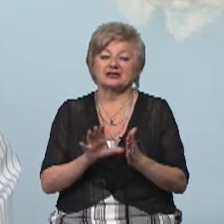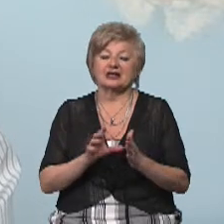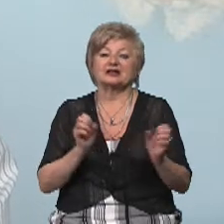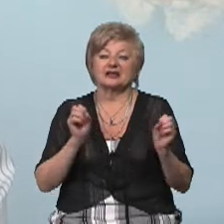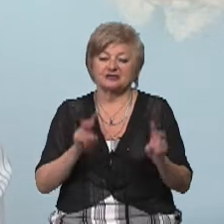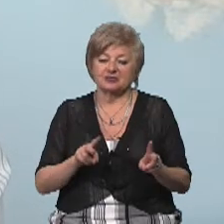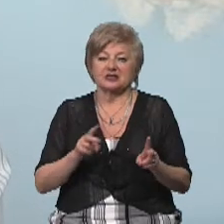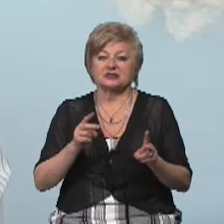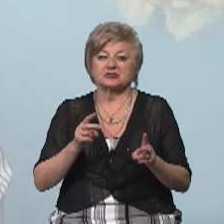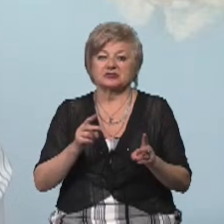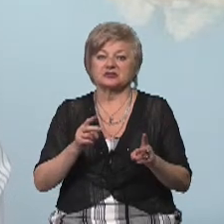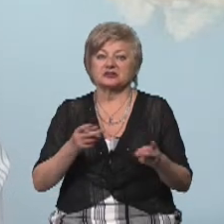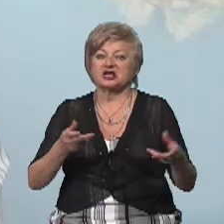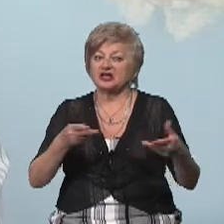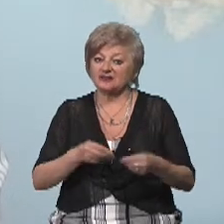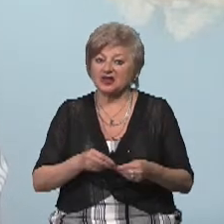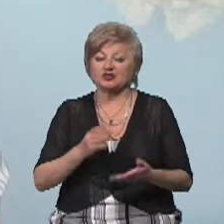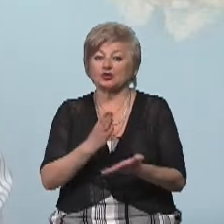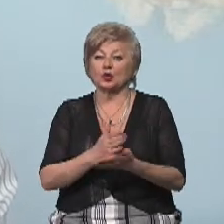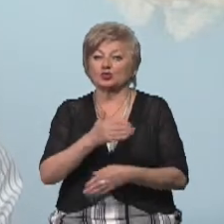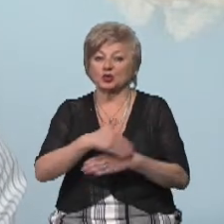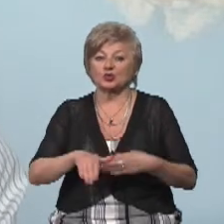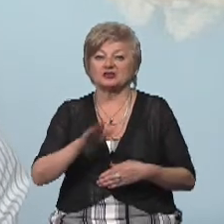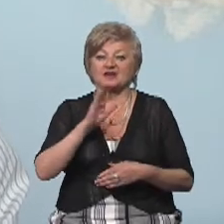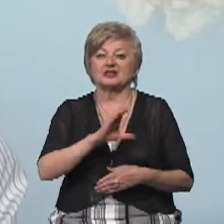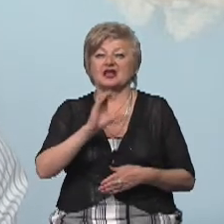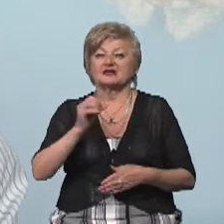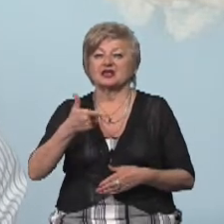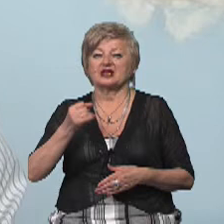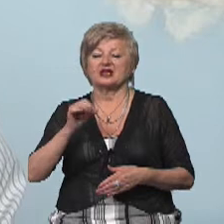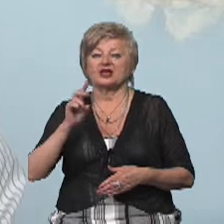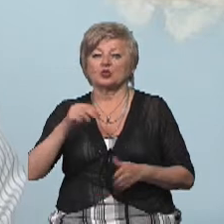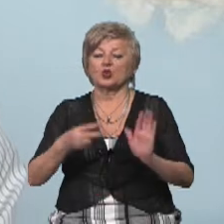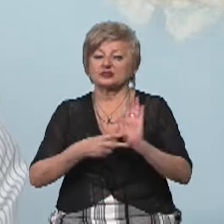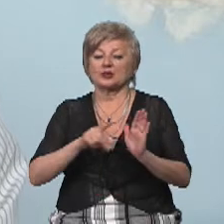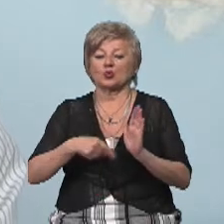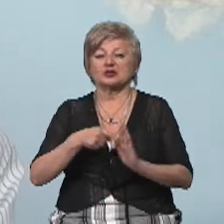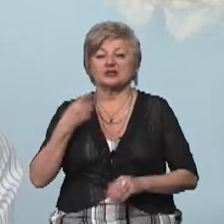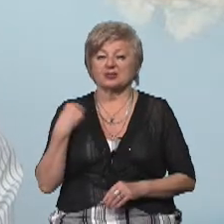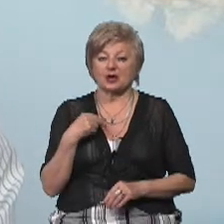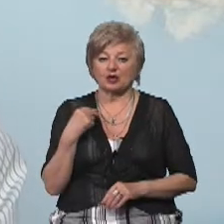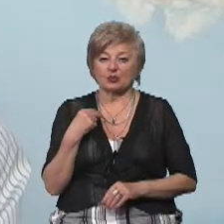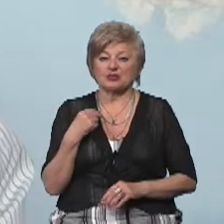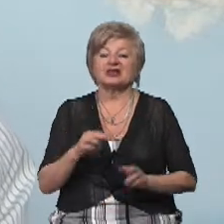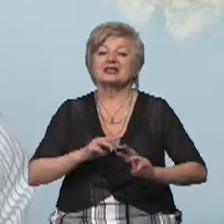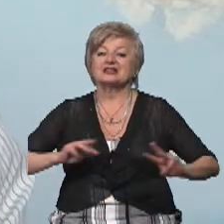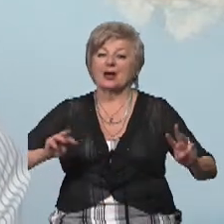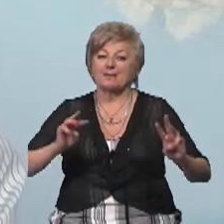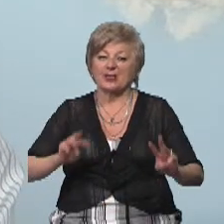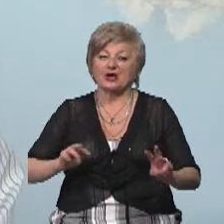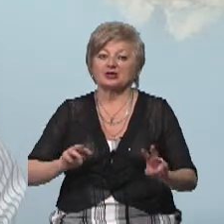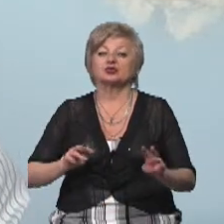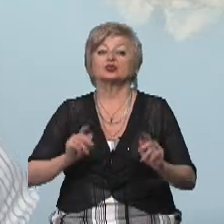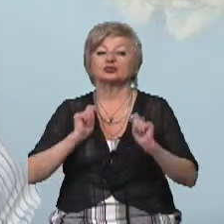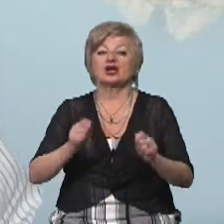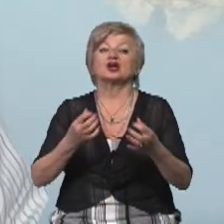«Енергоспецінвесткомфорт», яке розташоване за адресою вулиця Василя Сергієнка, 7, міста Запоріжжя, департаментом видано дозвіл